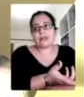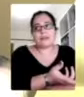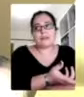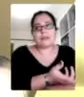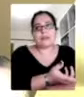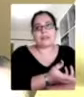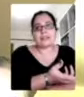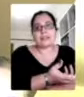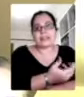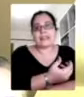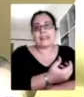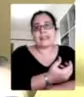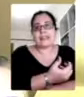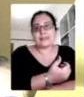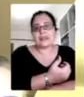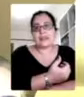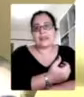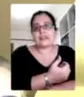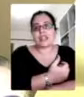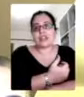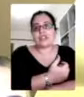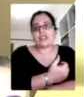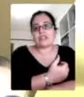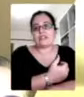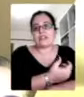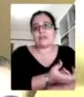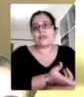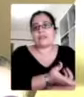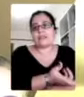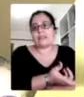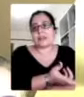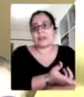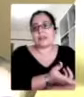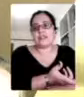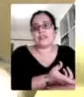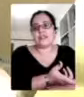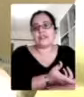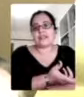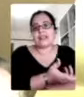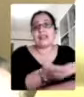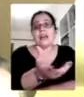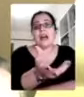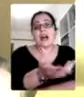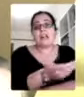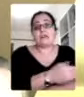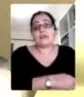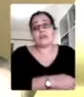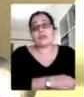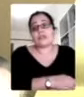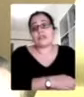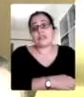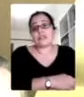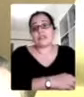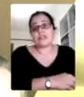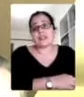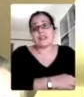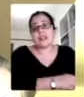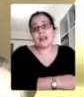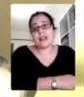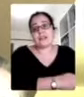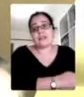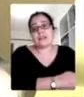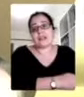kurtuluyorsunuz. Adam eline kesin para alacağı için size büyük indirim yapıyor vesaire vesaire. 600 pipo siparişi